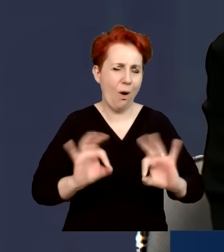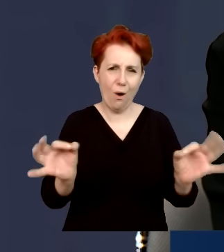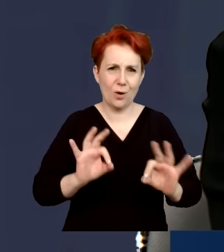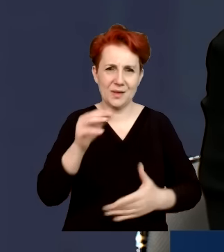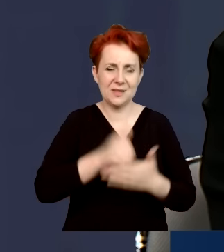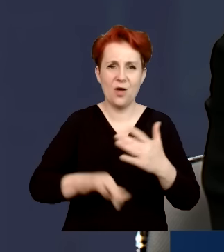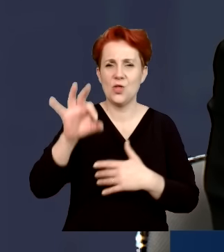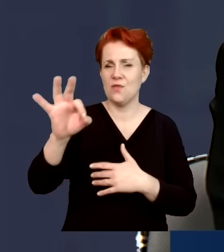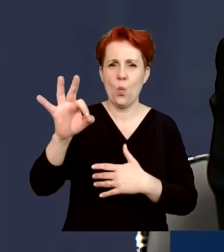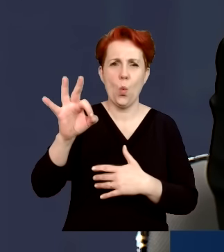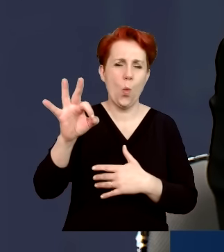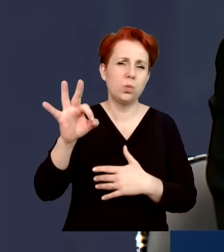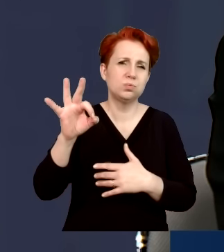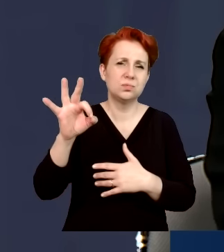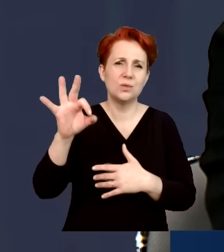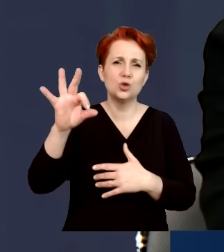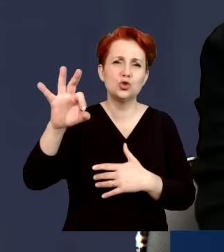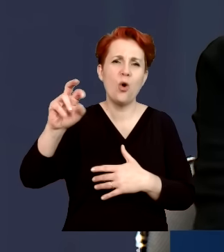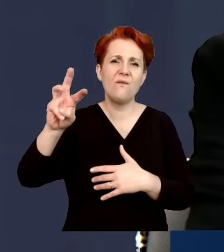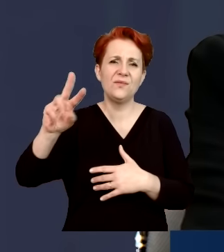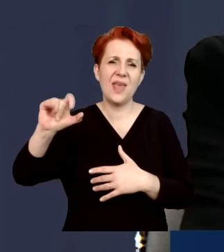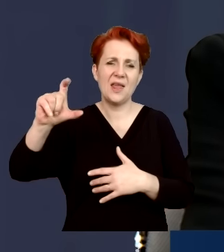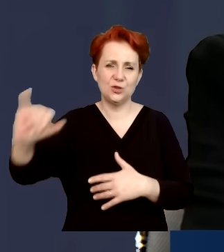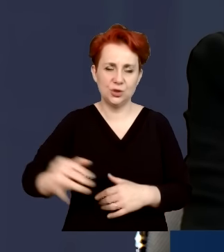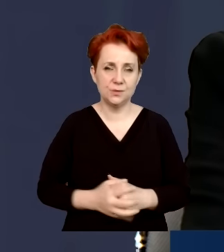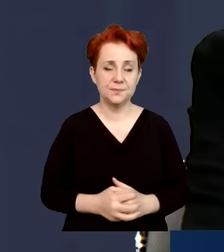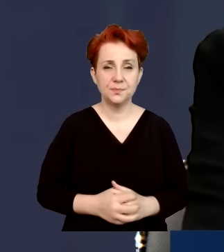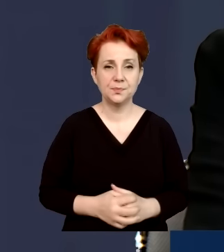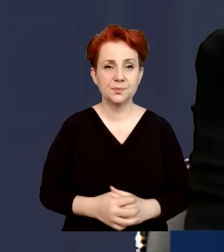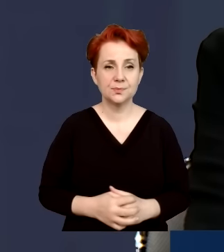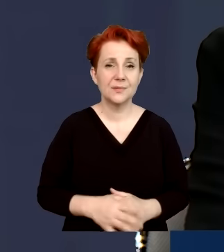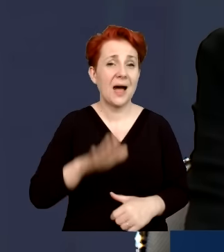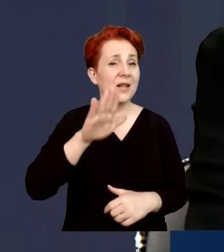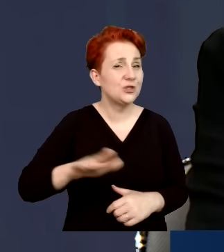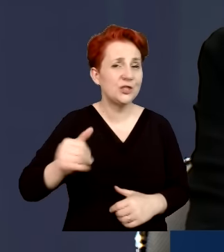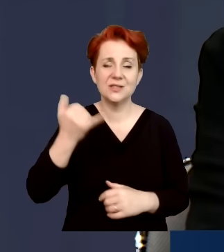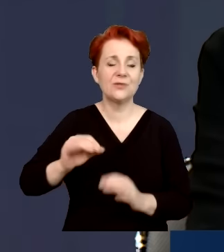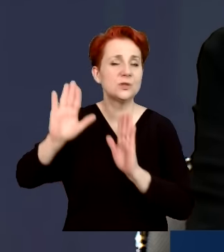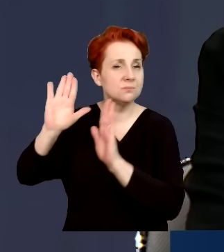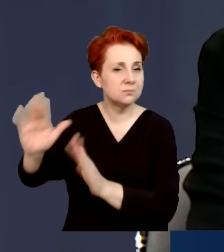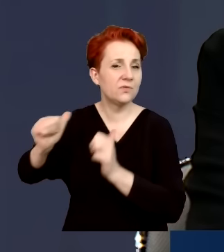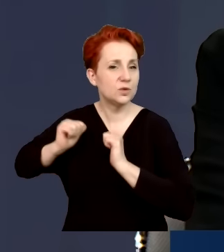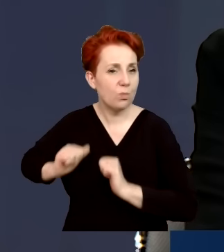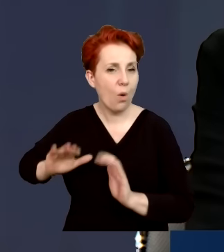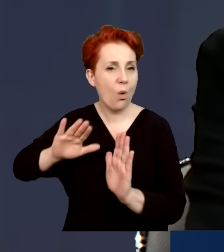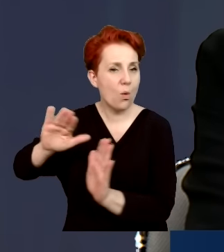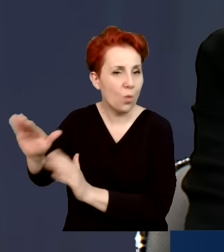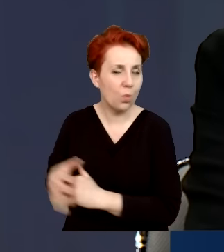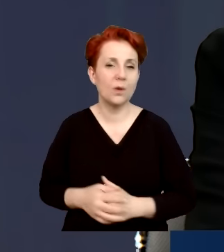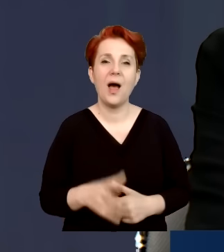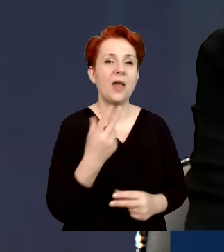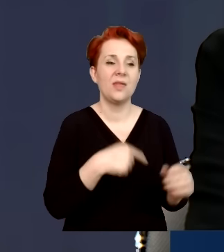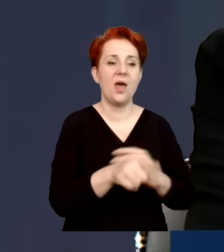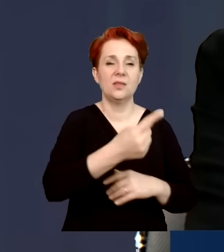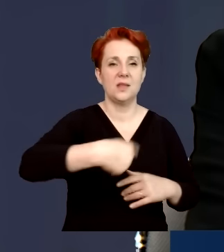sowieckie metody, nie, no, ale to jest sowiecka kiedyś, że żony i dzieci się zostawia, tak? W spokoju. No nie, nawet, nie dla, nawet nie na wojnie. Tych, nie dla tego